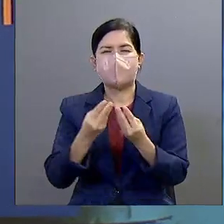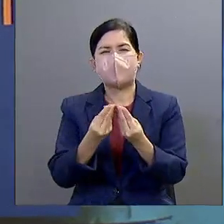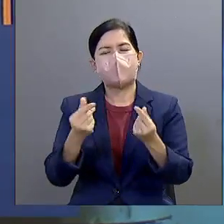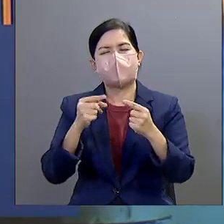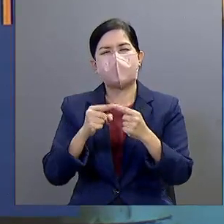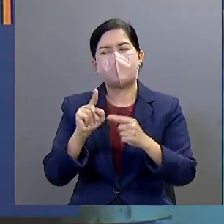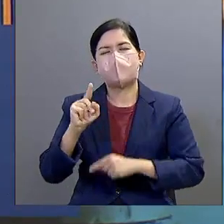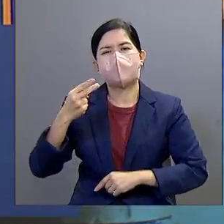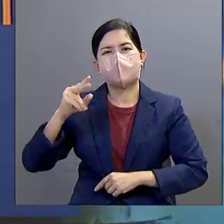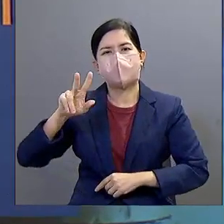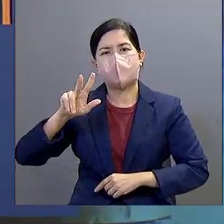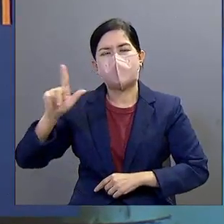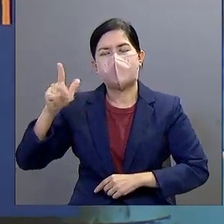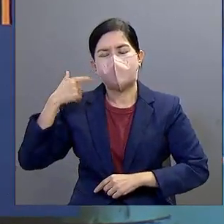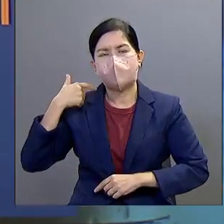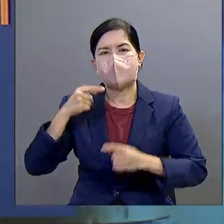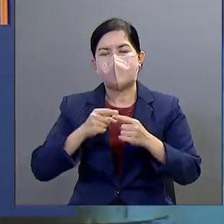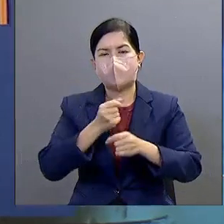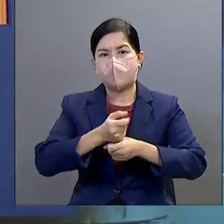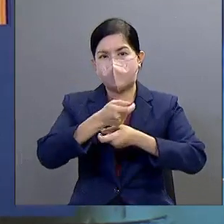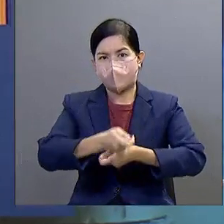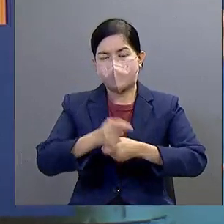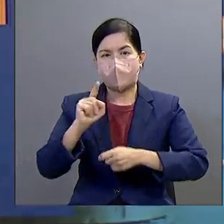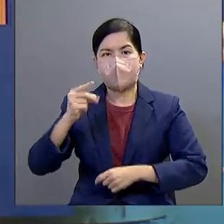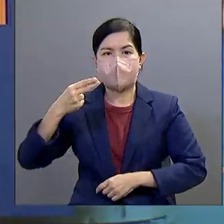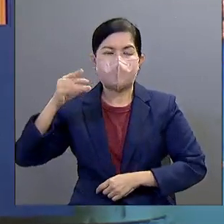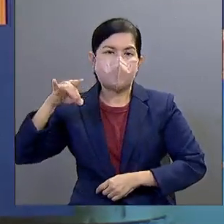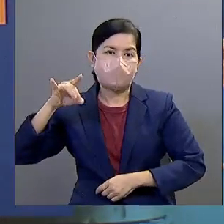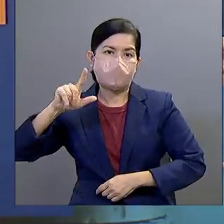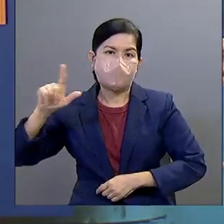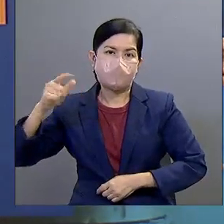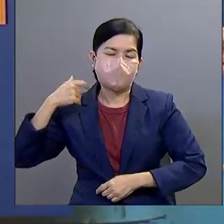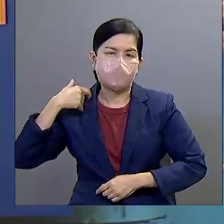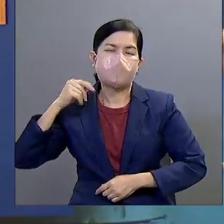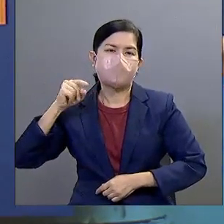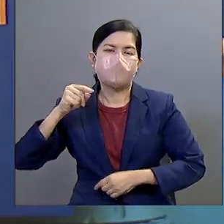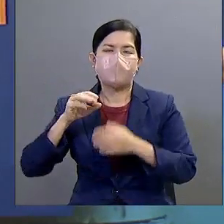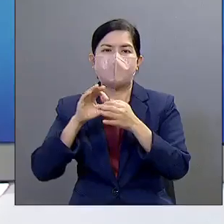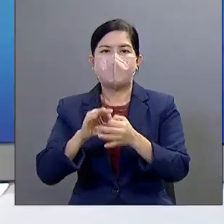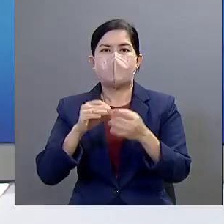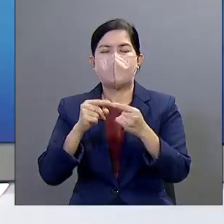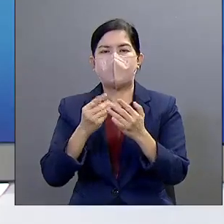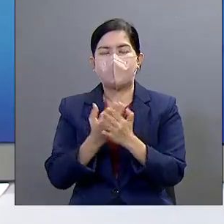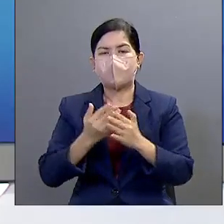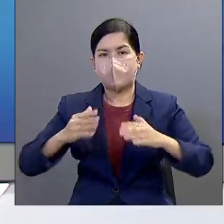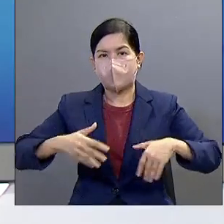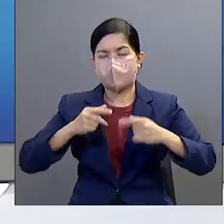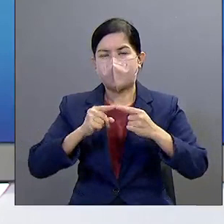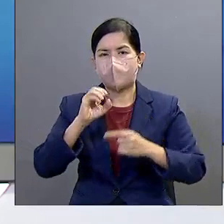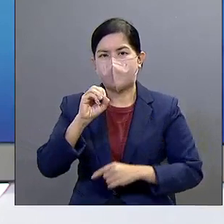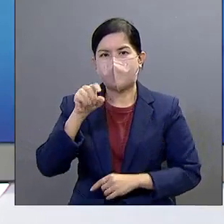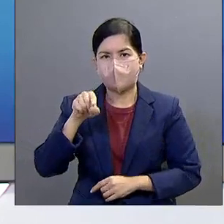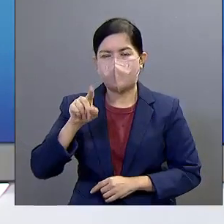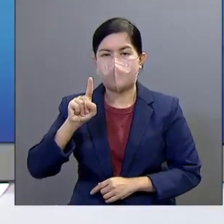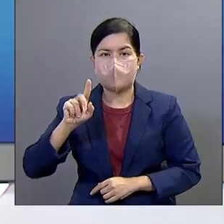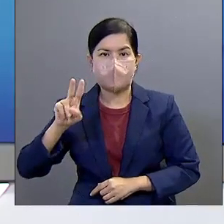าทเกษตรเนี่ยนะคะเสียหายเพิ่มขึ้นเป็น 18,000 ล้านบาทค่ะและมีผลต่อ GDP นะคะอยู่ที่ร้อยละ 0.12 ค่ะ